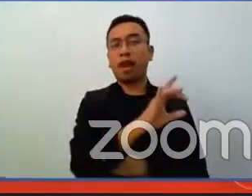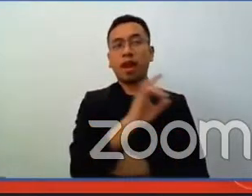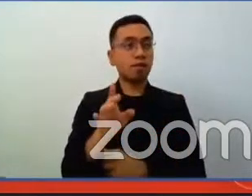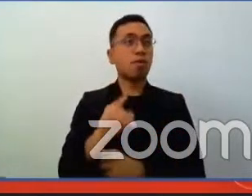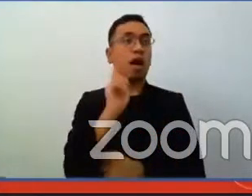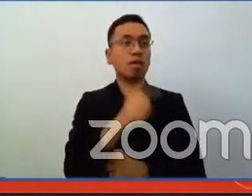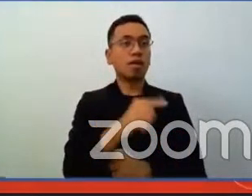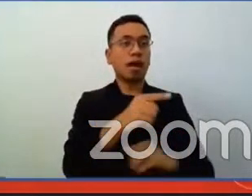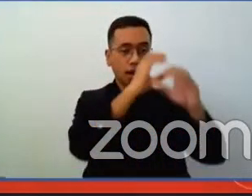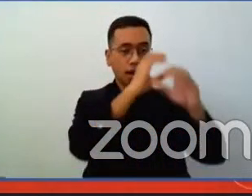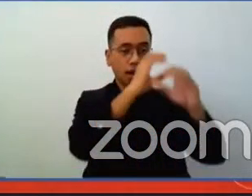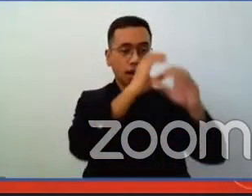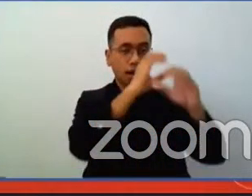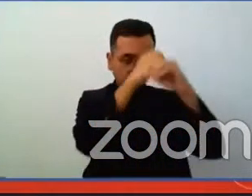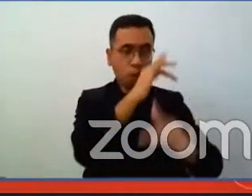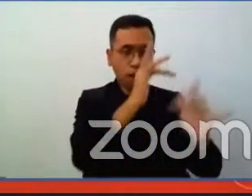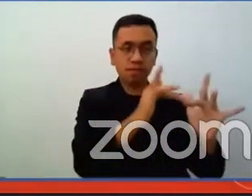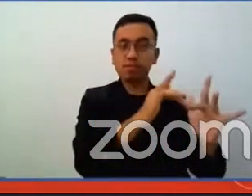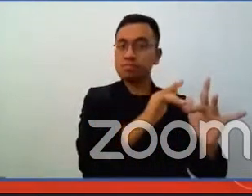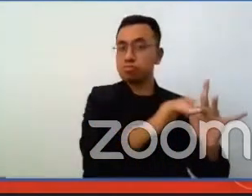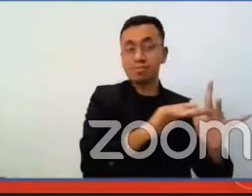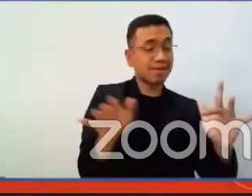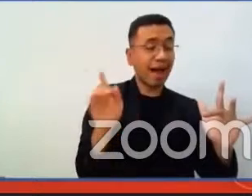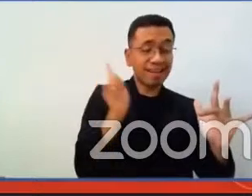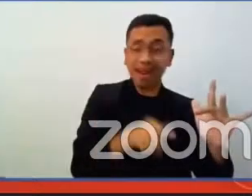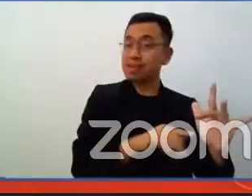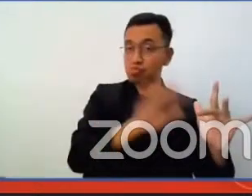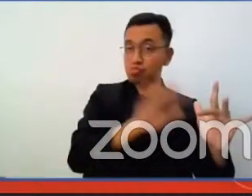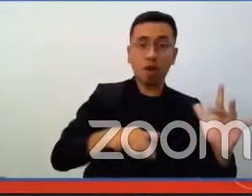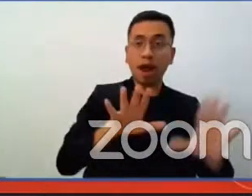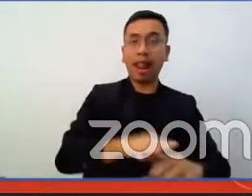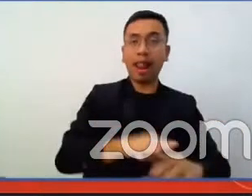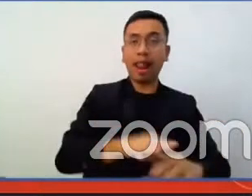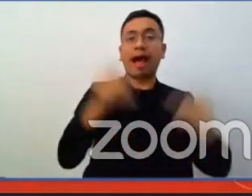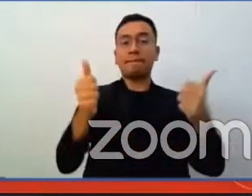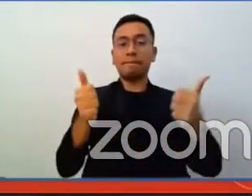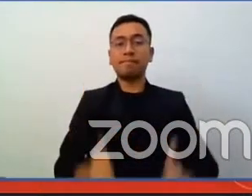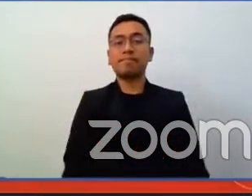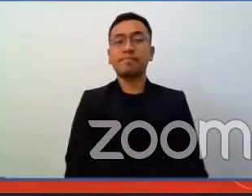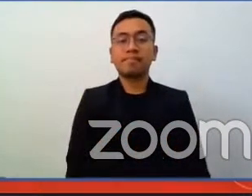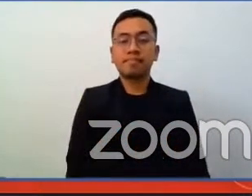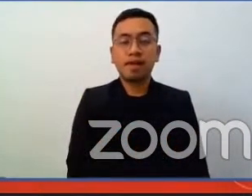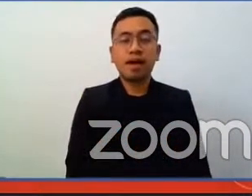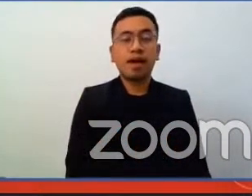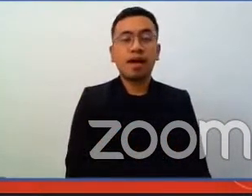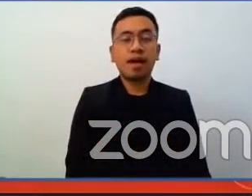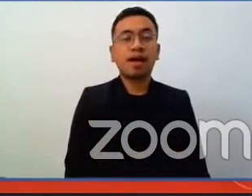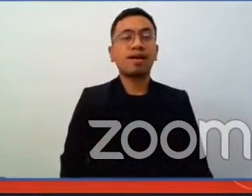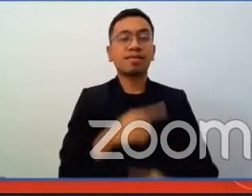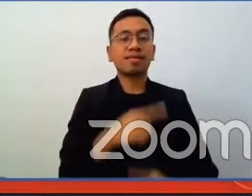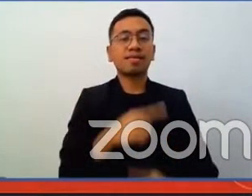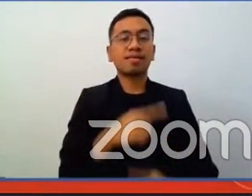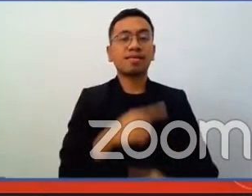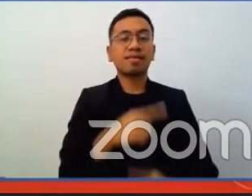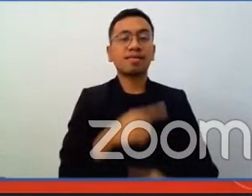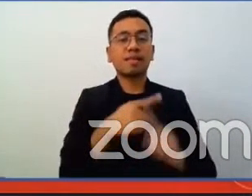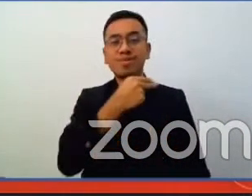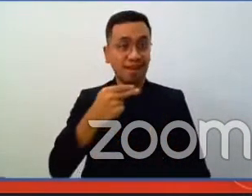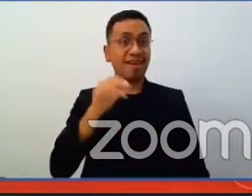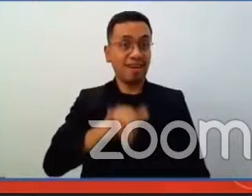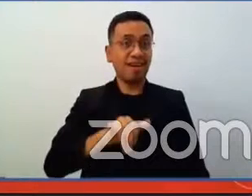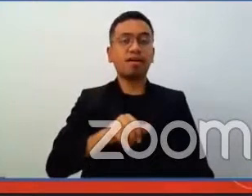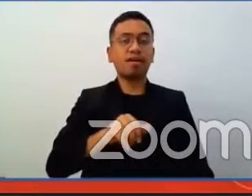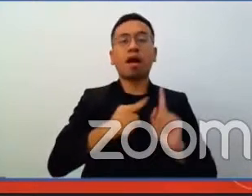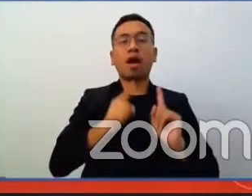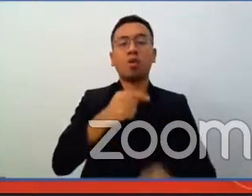library virtual lab yang bagus untuk semua subjek. Nah, dalam bahasa Indonesia tentunya. Kalau bahasa Inggris dan